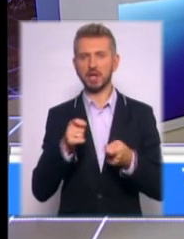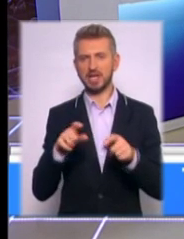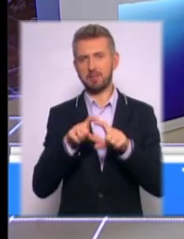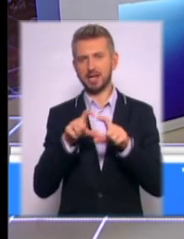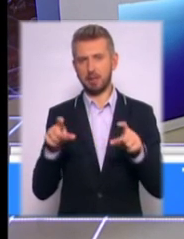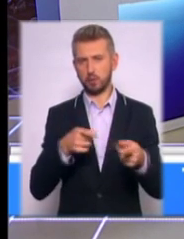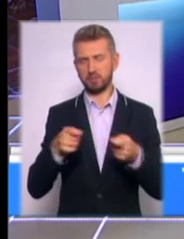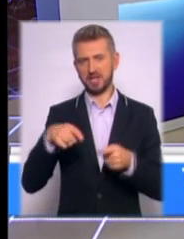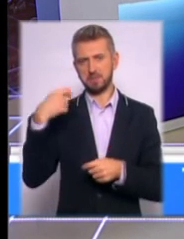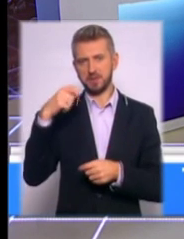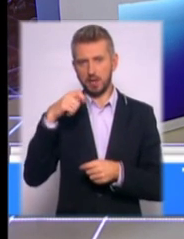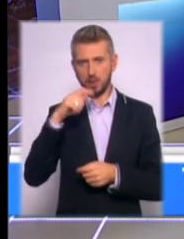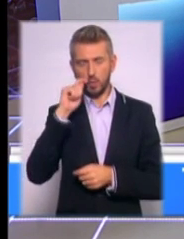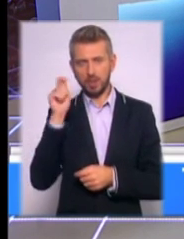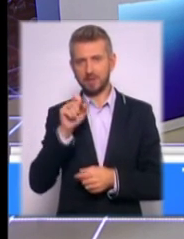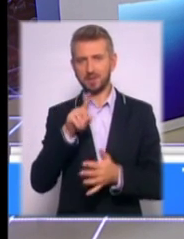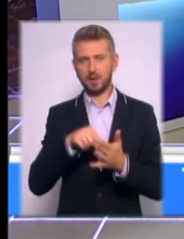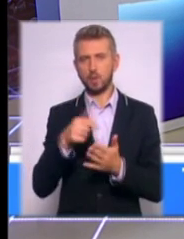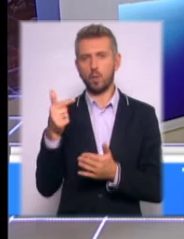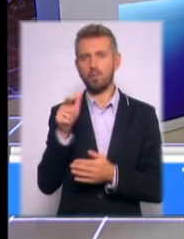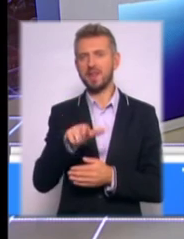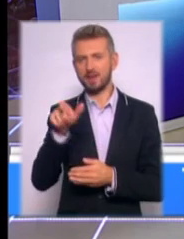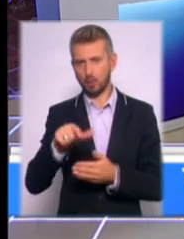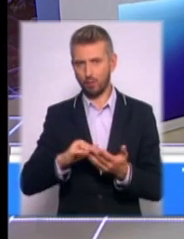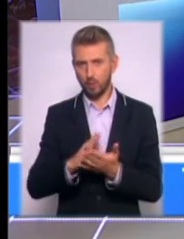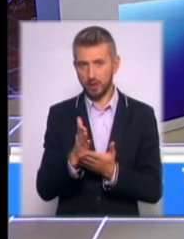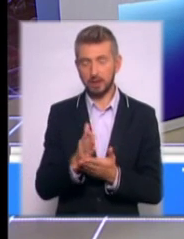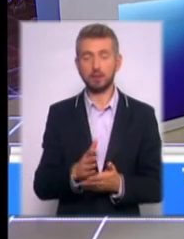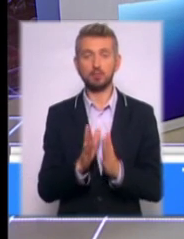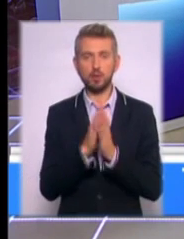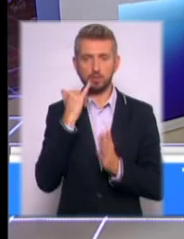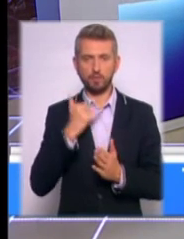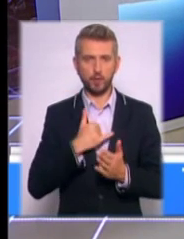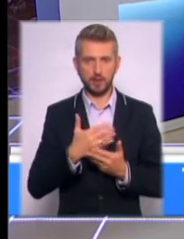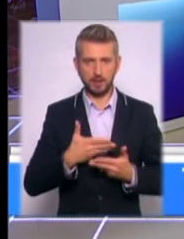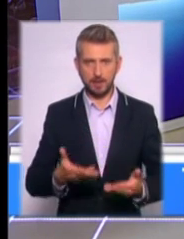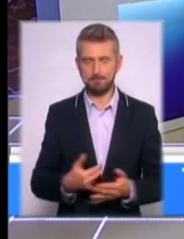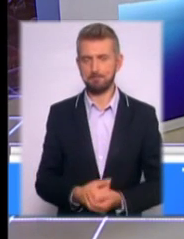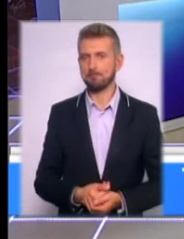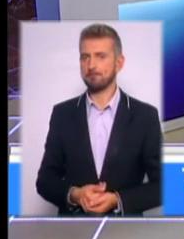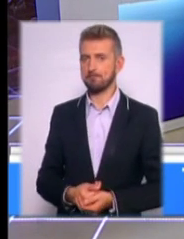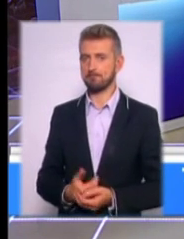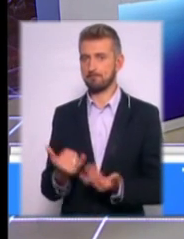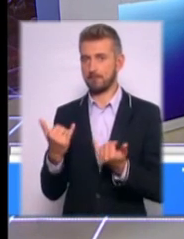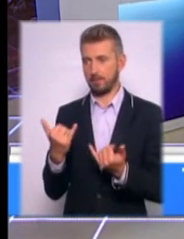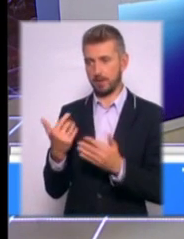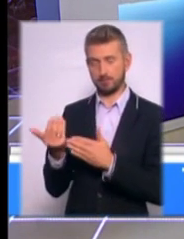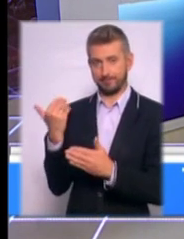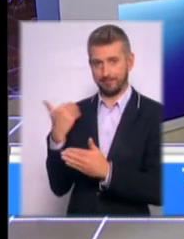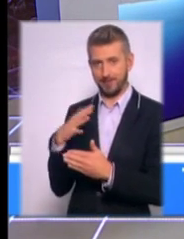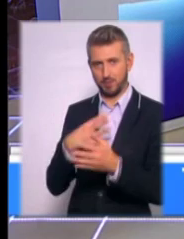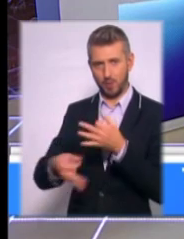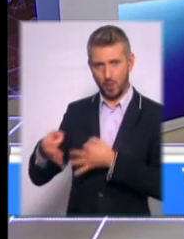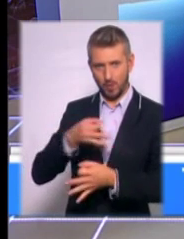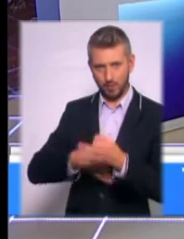є гостем нашої студії 223-09-71. Будь ласка, долучайтеся до нашої дискусії. І тепер, пане Юрію, після оцих всіх речей, про